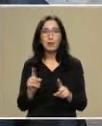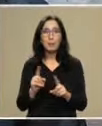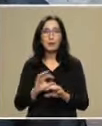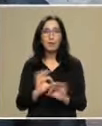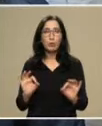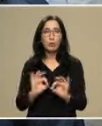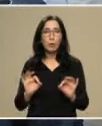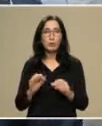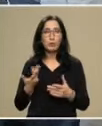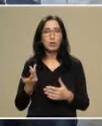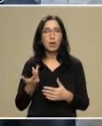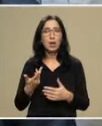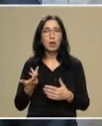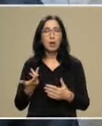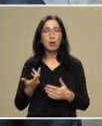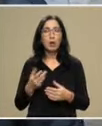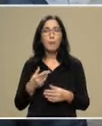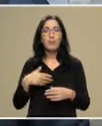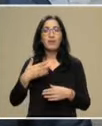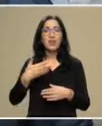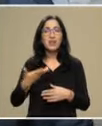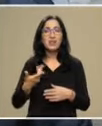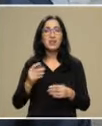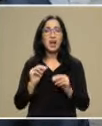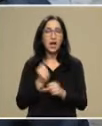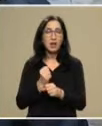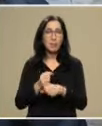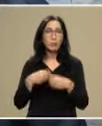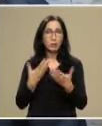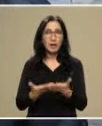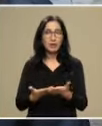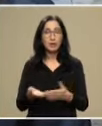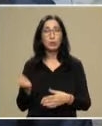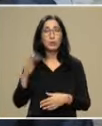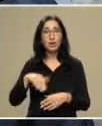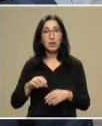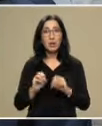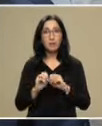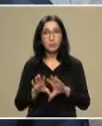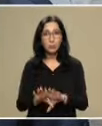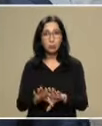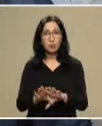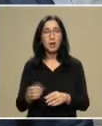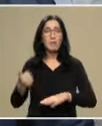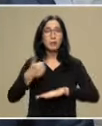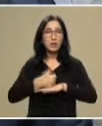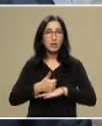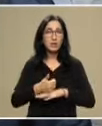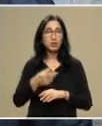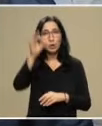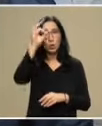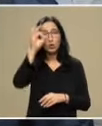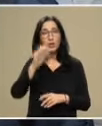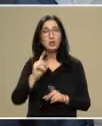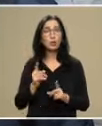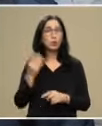някакви особени преференции за работодателите, освен нали, възможността да назначат после